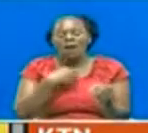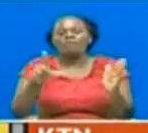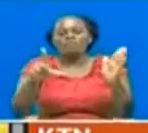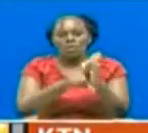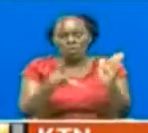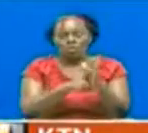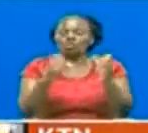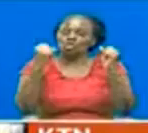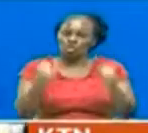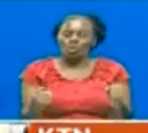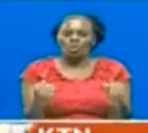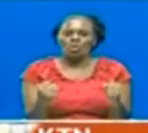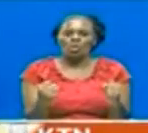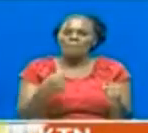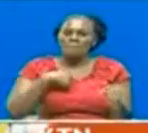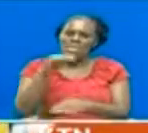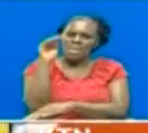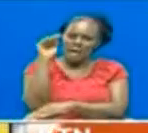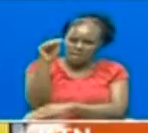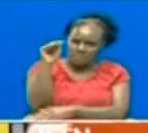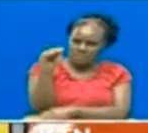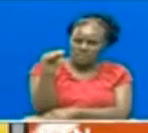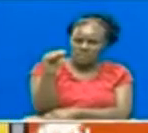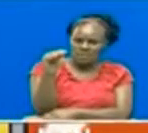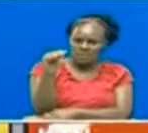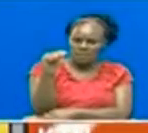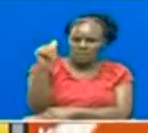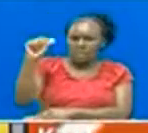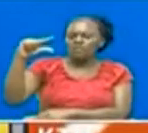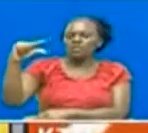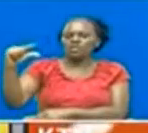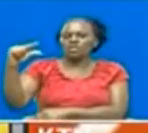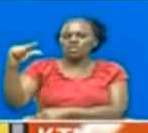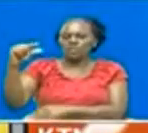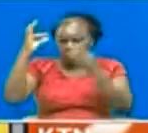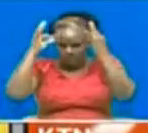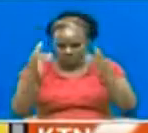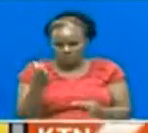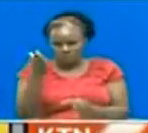foot forward. So I appeal to the AG to appeal the decision of the court.